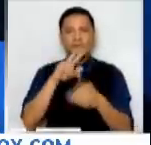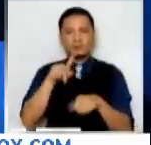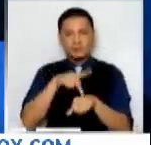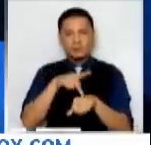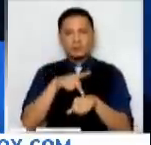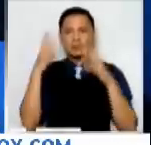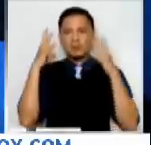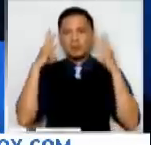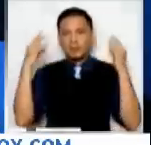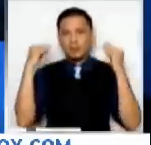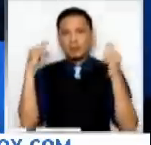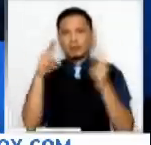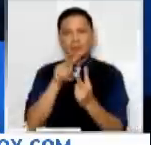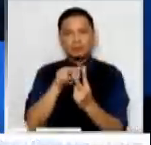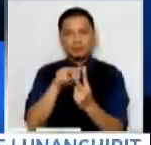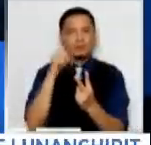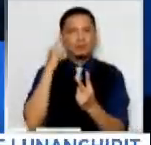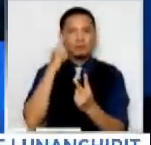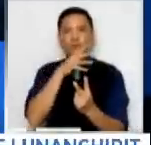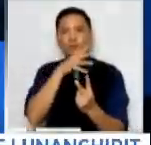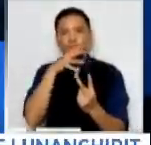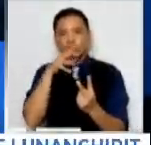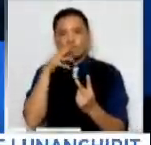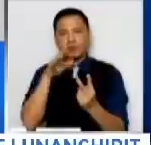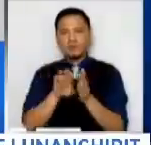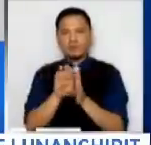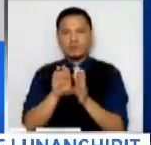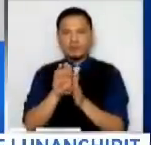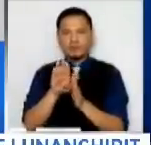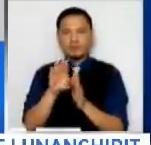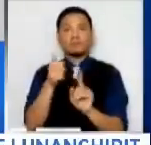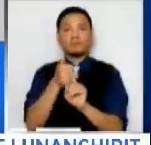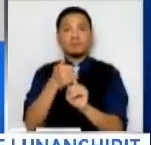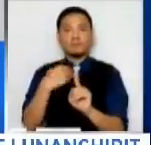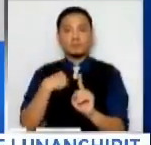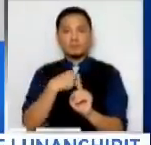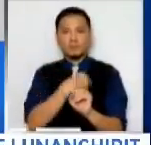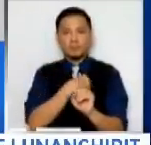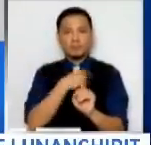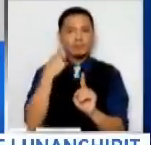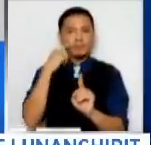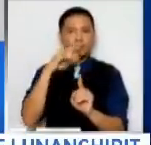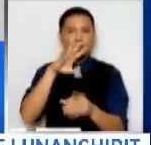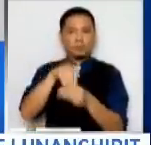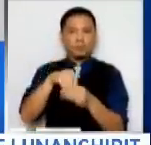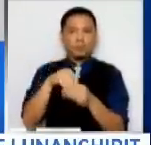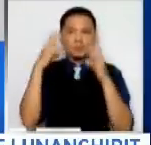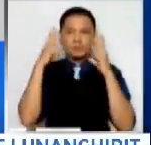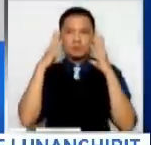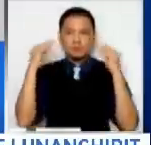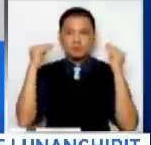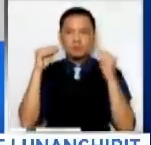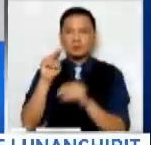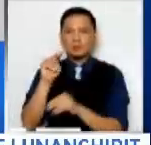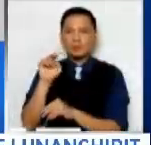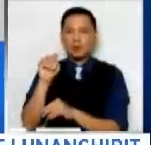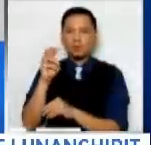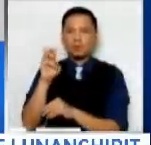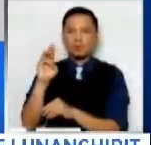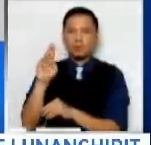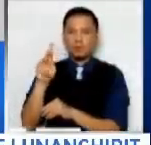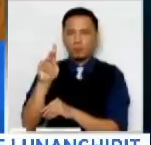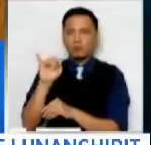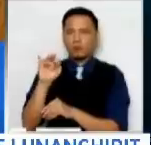sa horticulture development. Miyembro rin si Sayoc ng Philippine Dutch Fellows Network Incorporated at Dutch Chamber of Commerce of